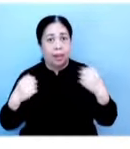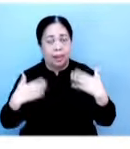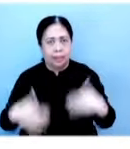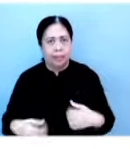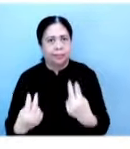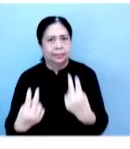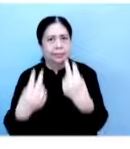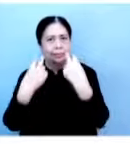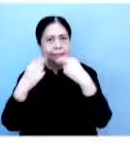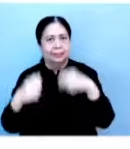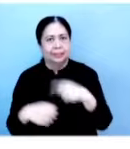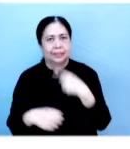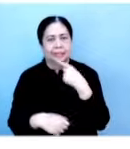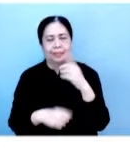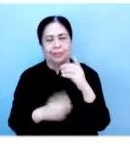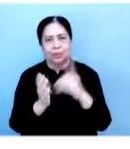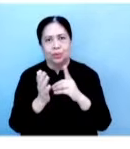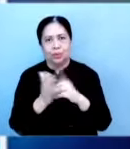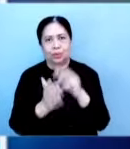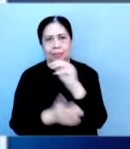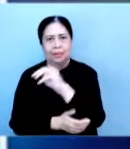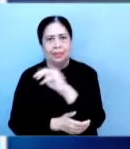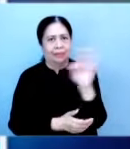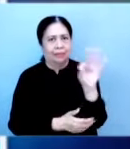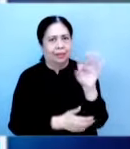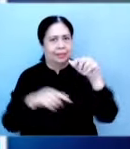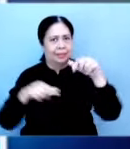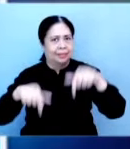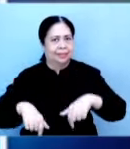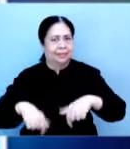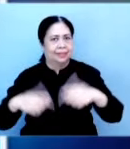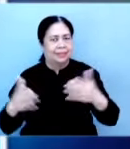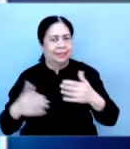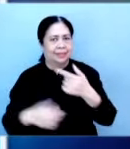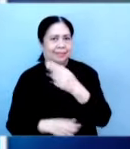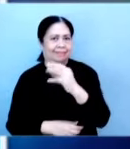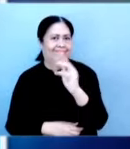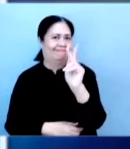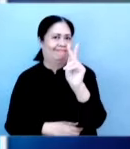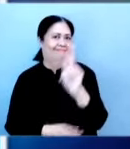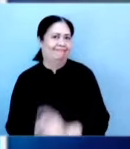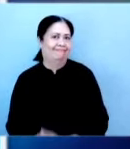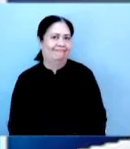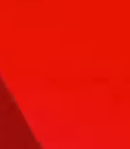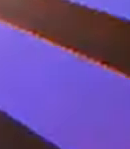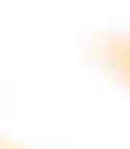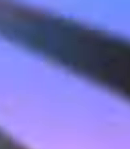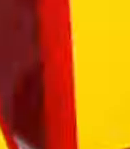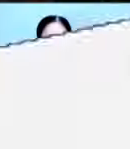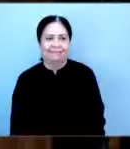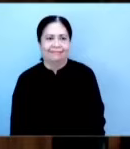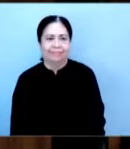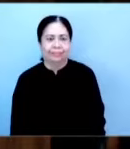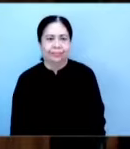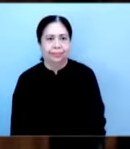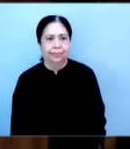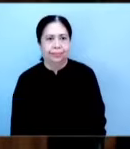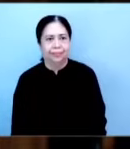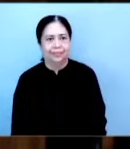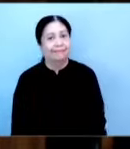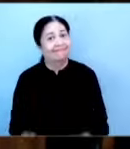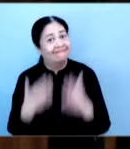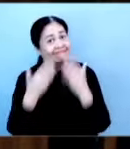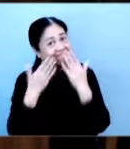lamang po sa sabi ni doc mula Lunes hanggang biyernes dito lamang yan sa Good morning kapatid Thank you